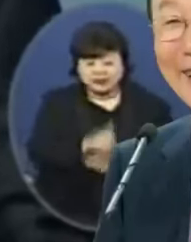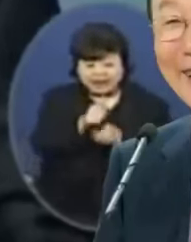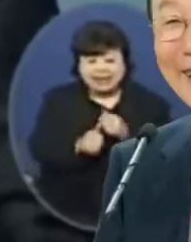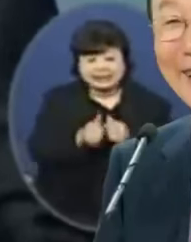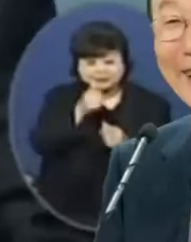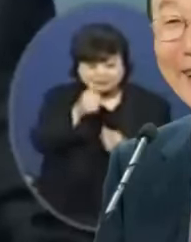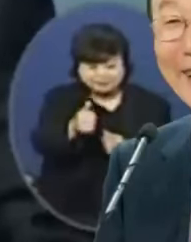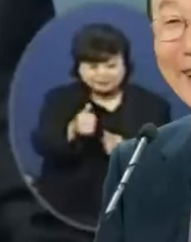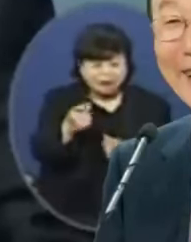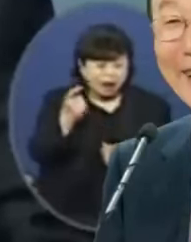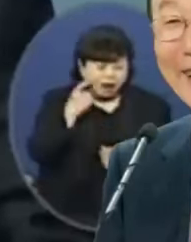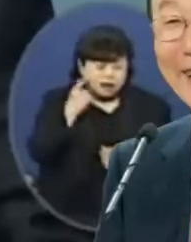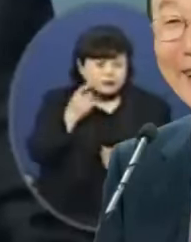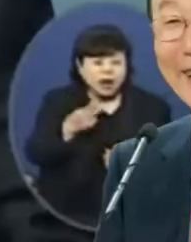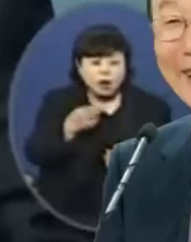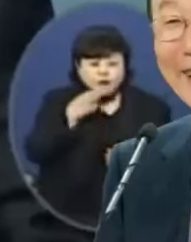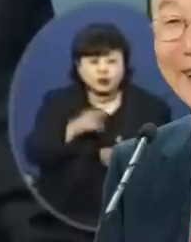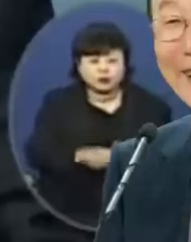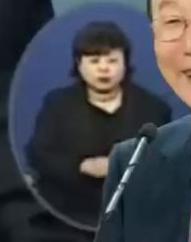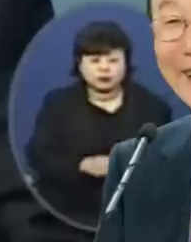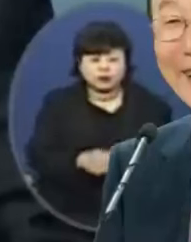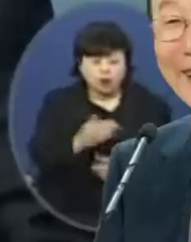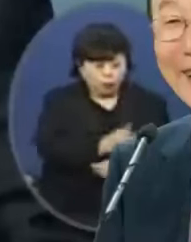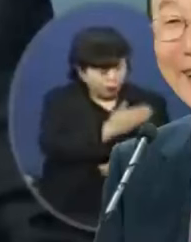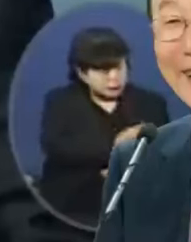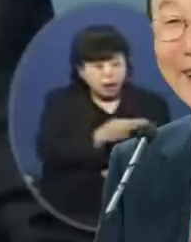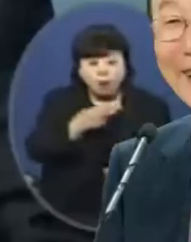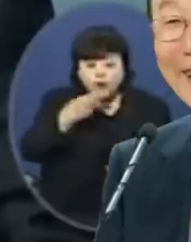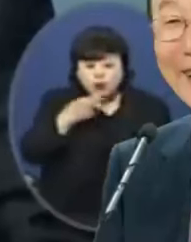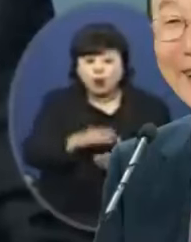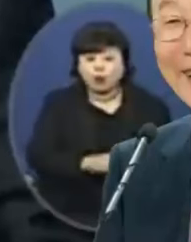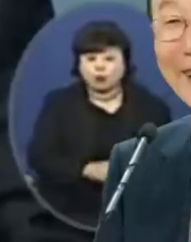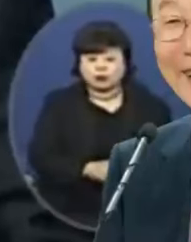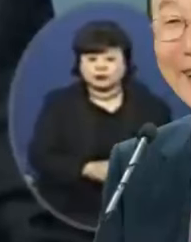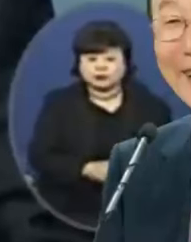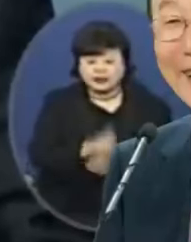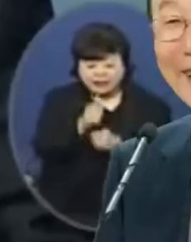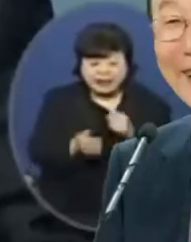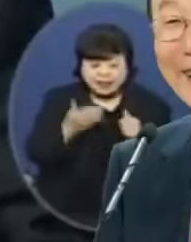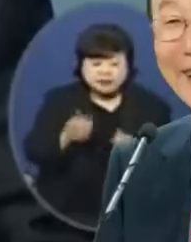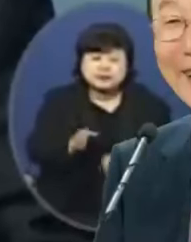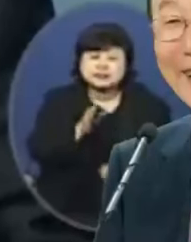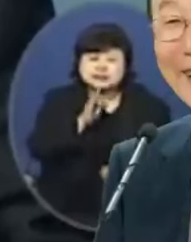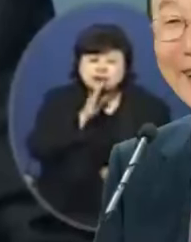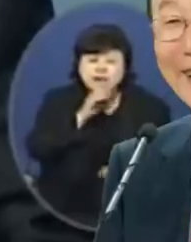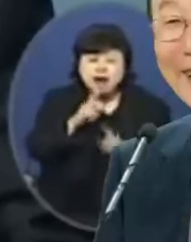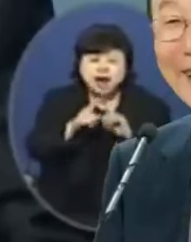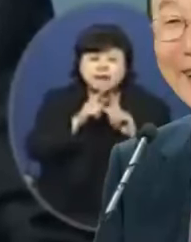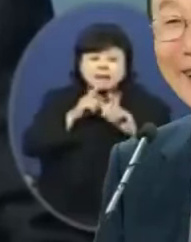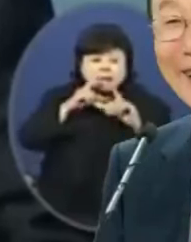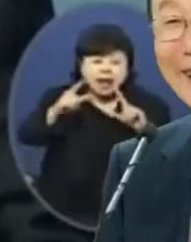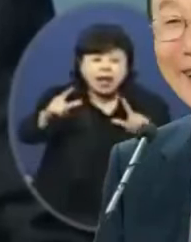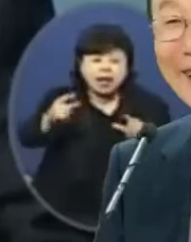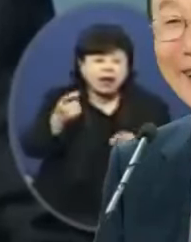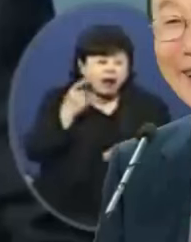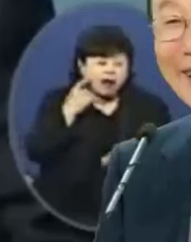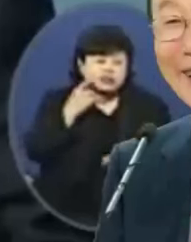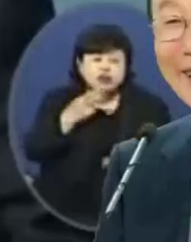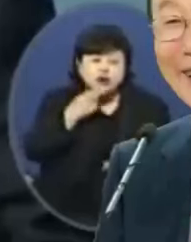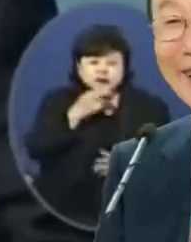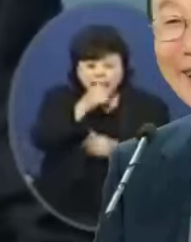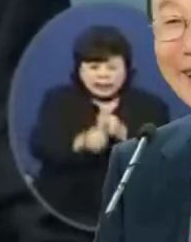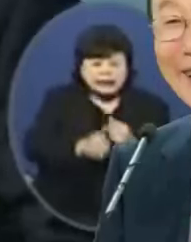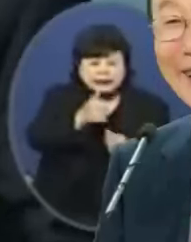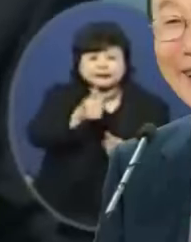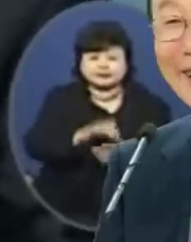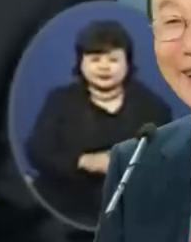하나님이 거짓말을 하셨겠습니까? 과장했겠습니까? 하나님은 참말을 하신 하나님, 거짓이 없으신